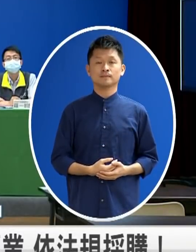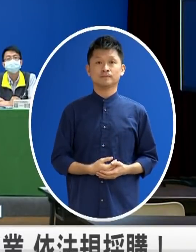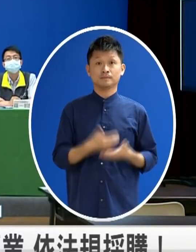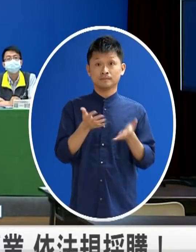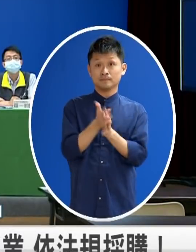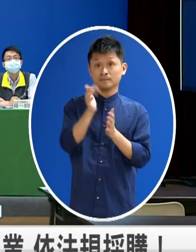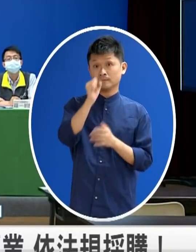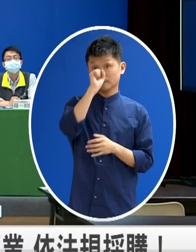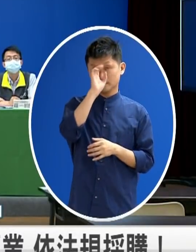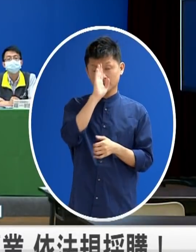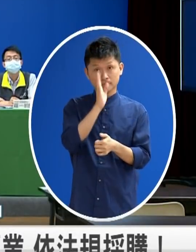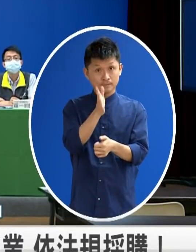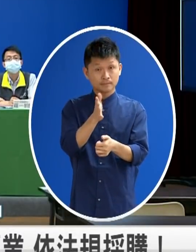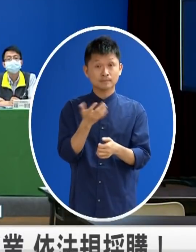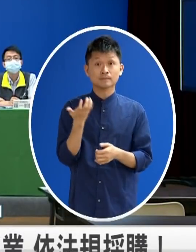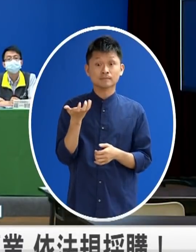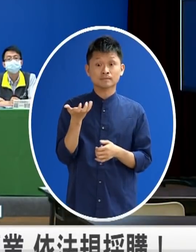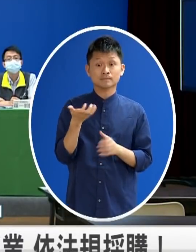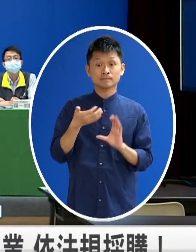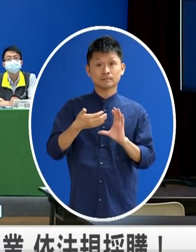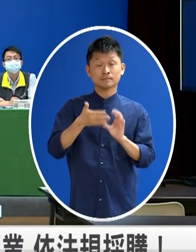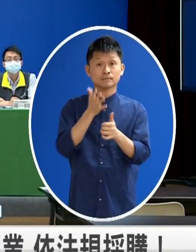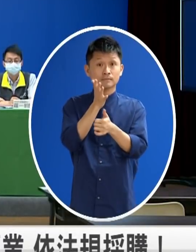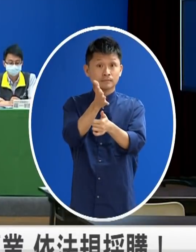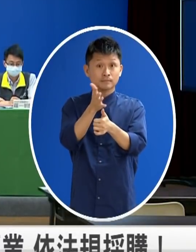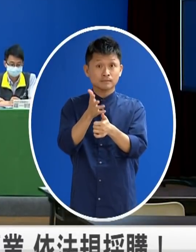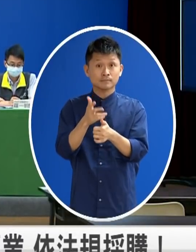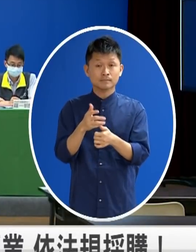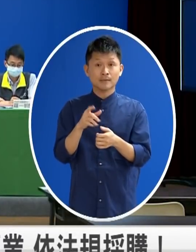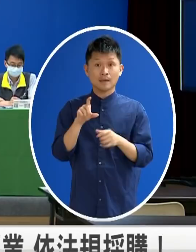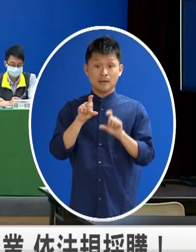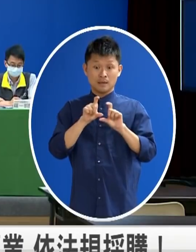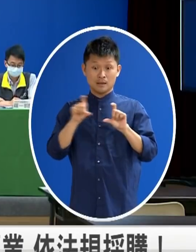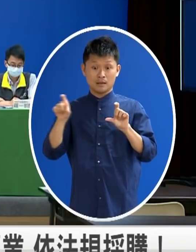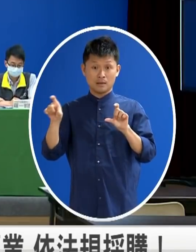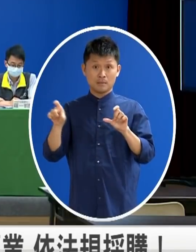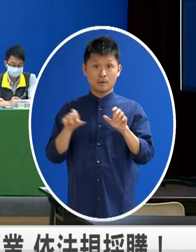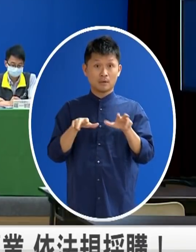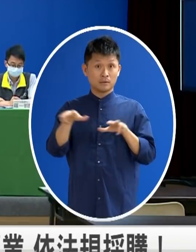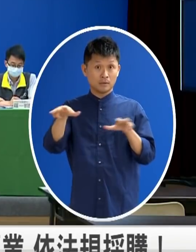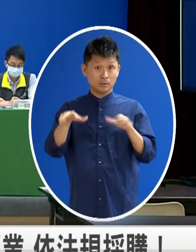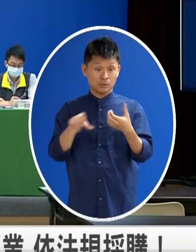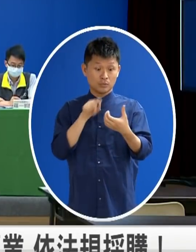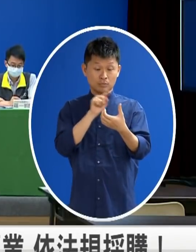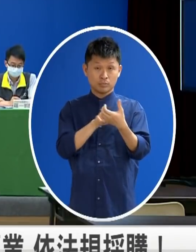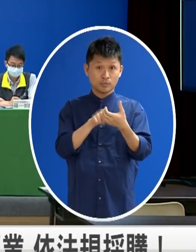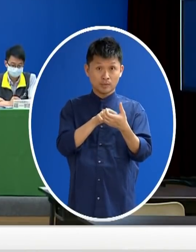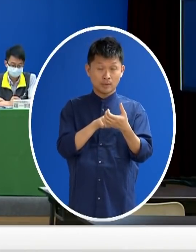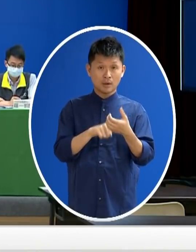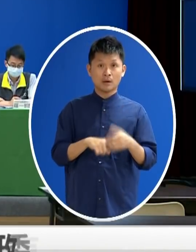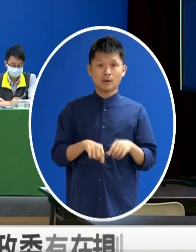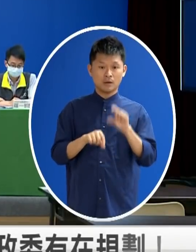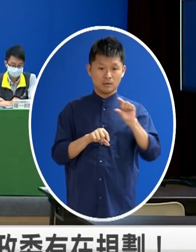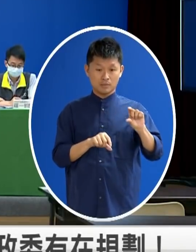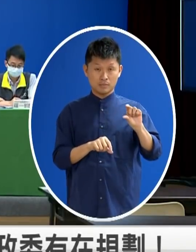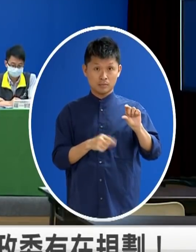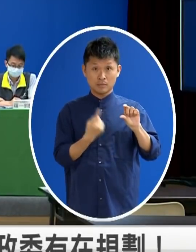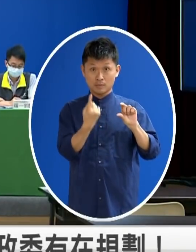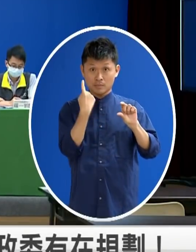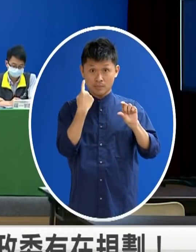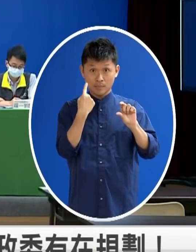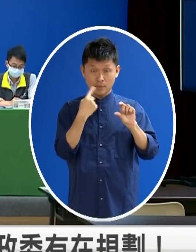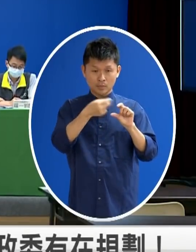部长好，澄清一下刚刚有媒体问到的疫苗地图，因为我们大规模疫苗接种之后，平均每一瓶的疫苗可以